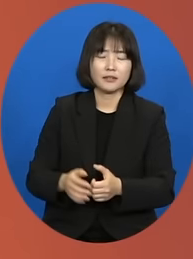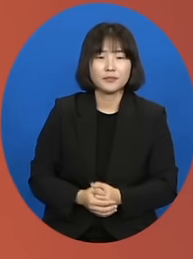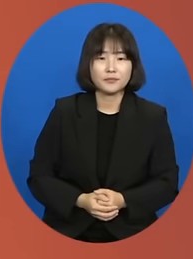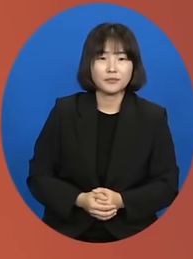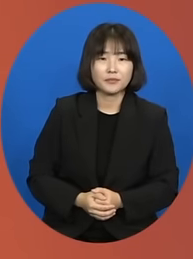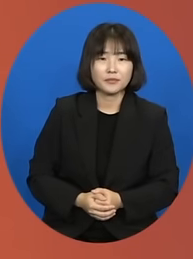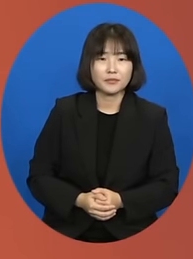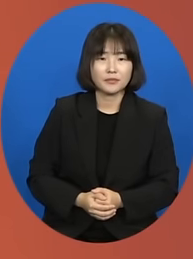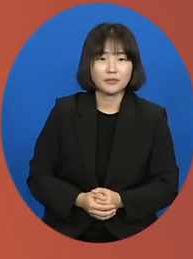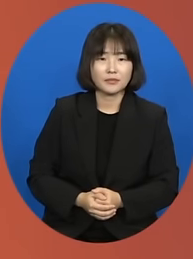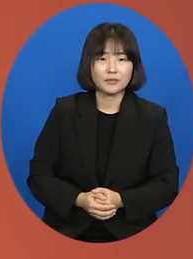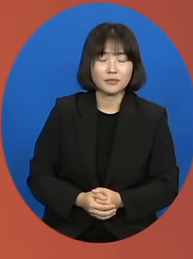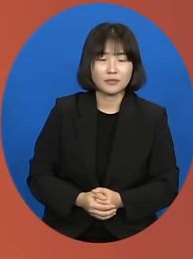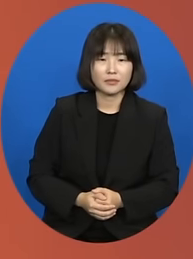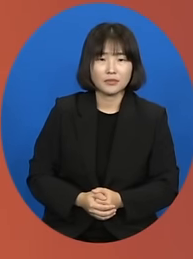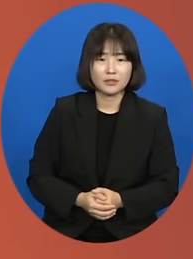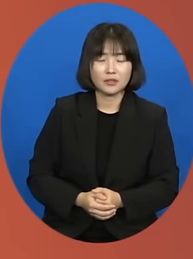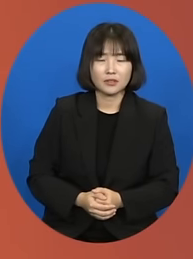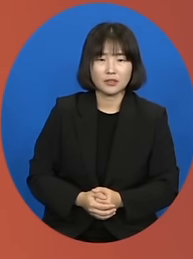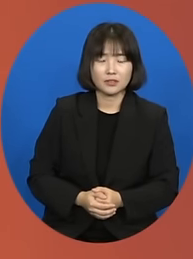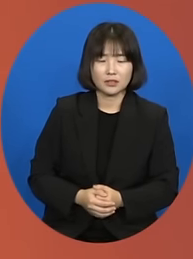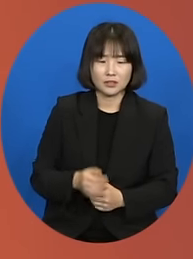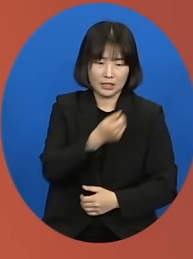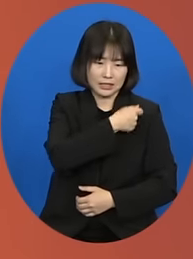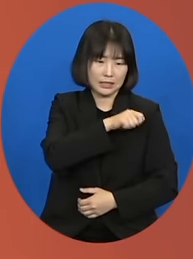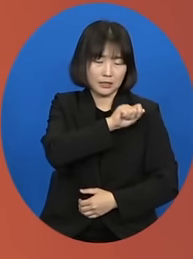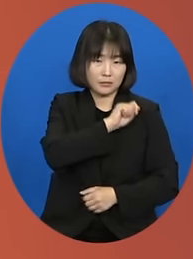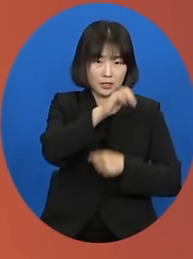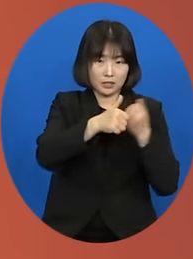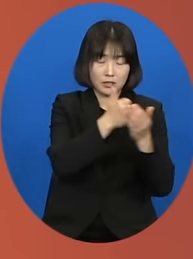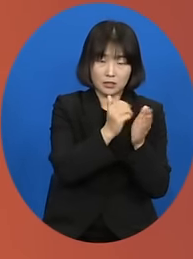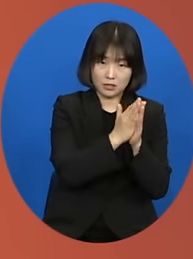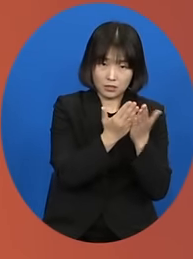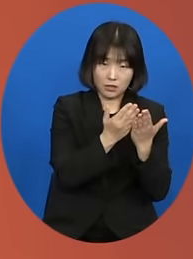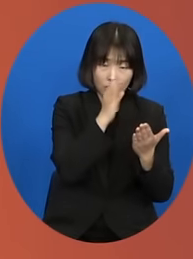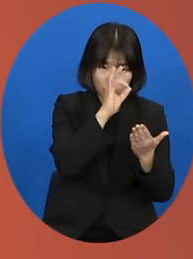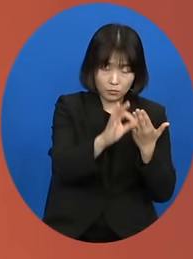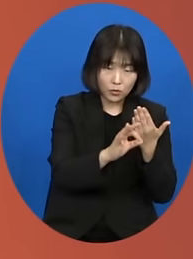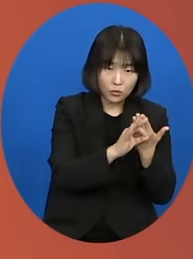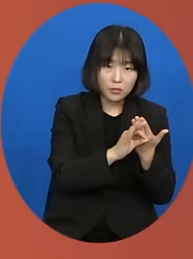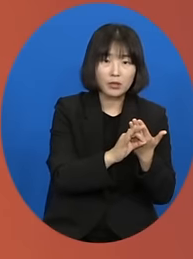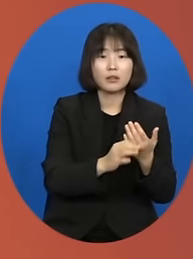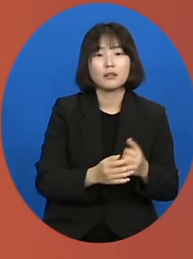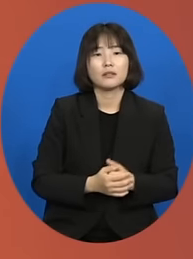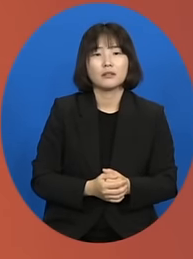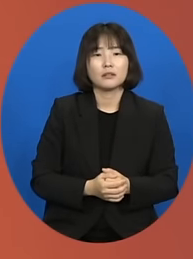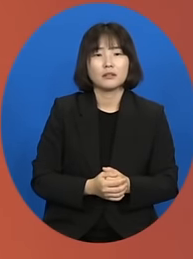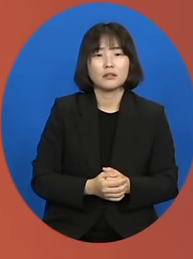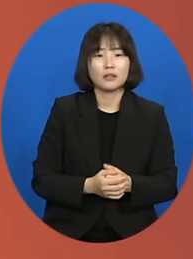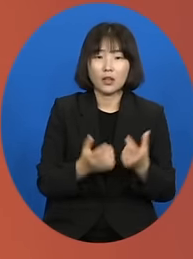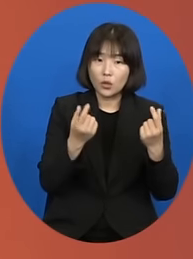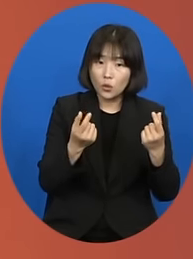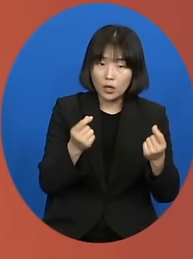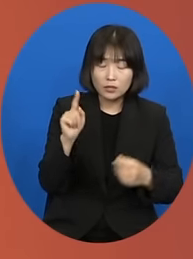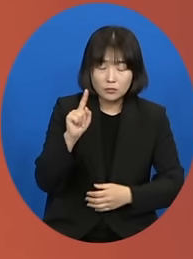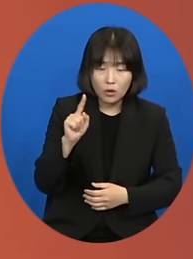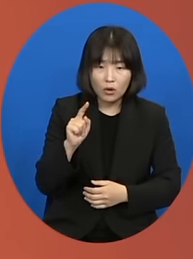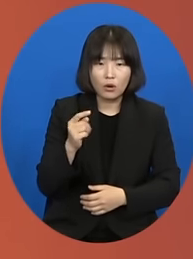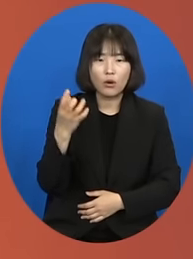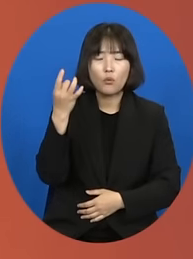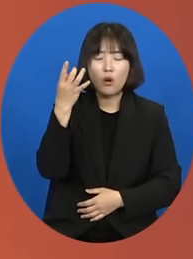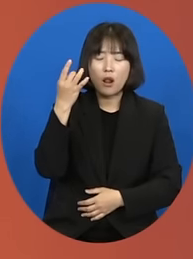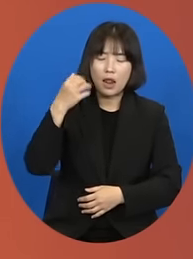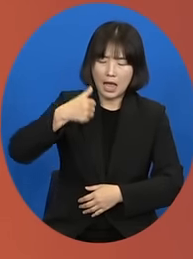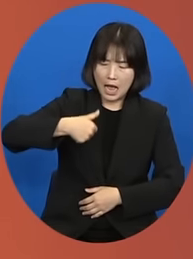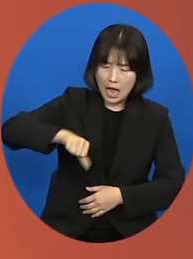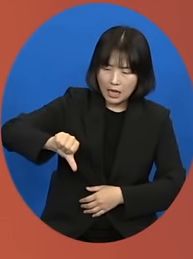늘 사용하고 있는 스페인어 성경에는 동일하게 volviendo en sí라고 기록되어 있습니다. 마찬가지입니다. 원래 그 아들의